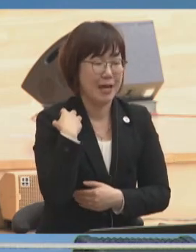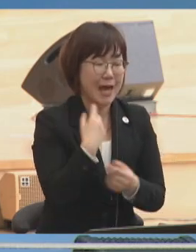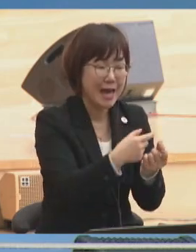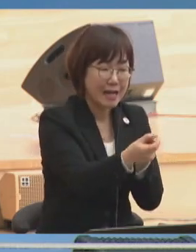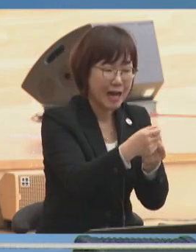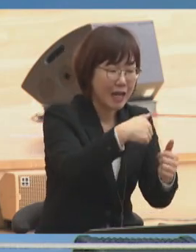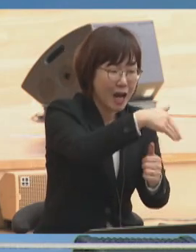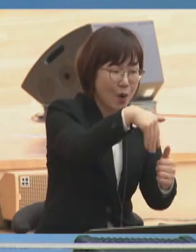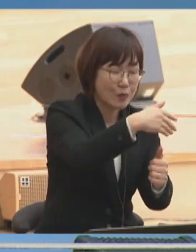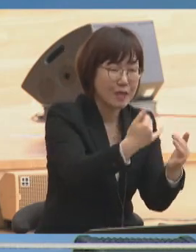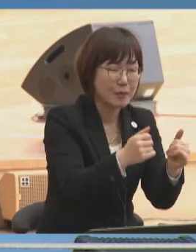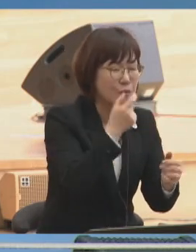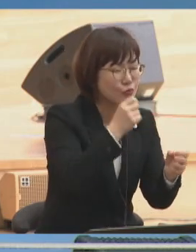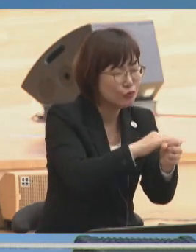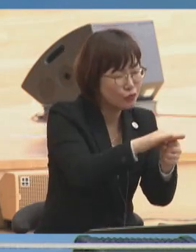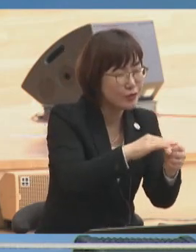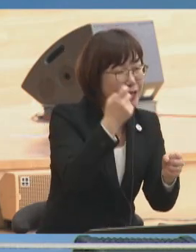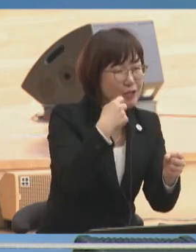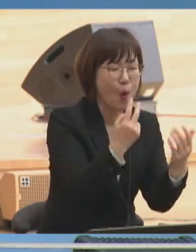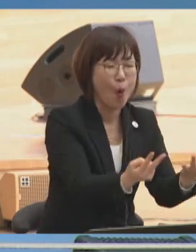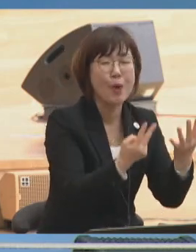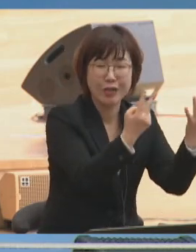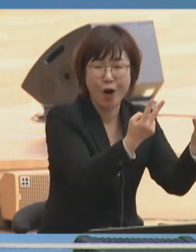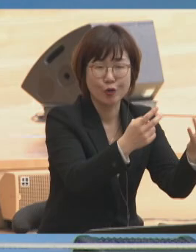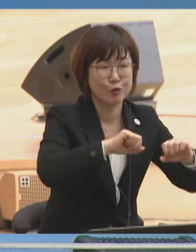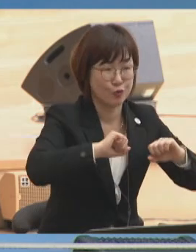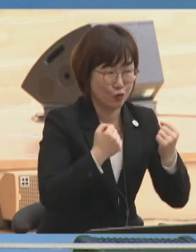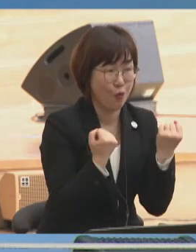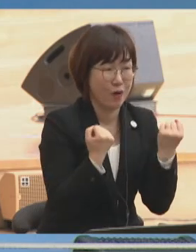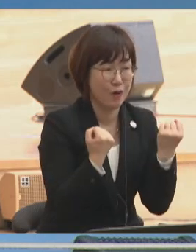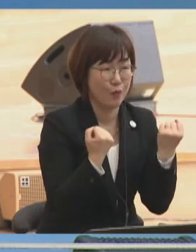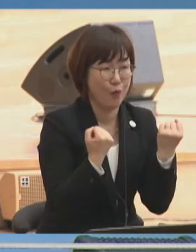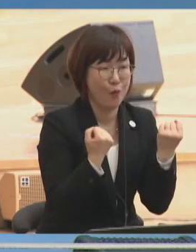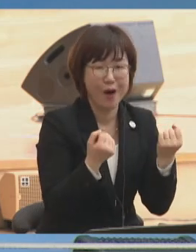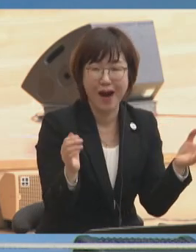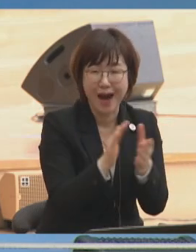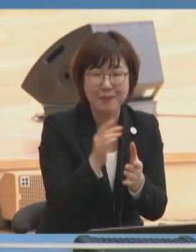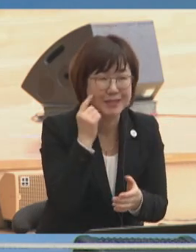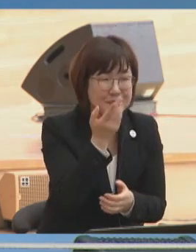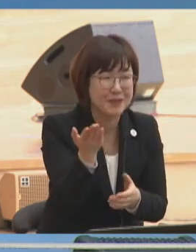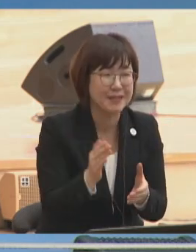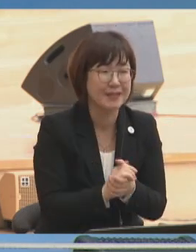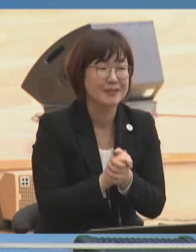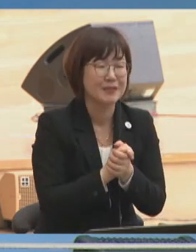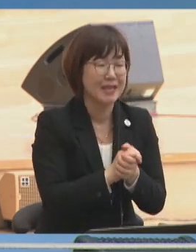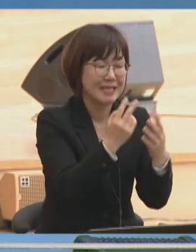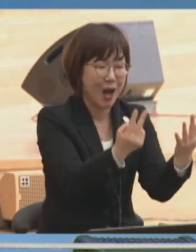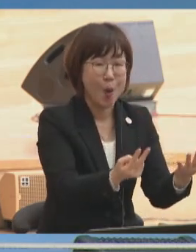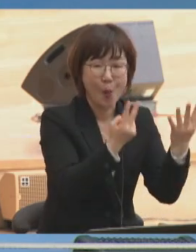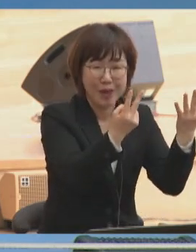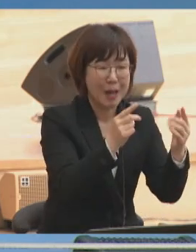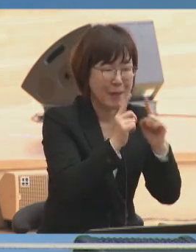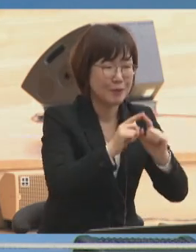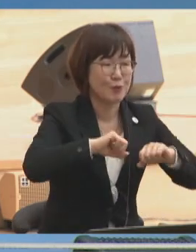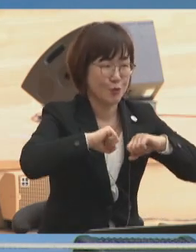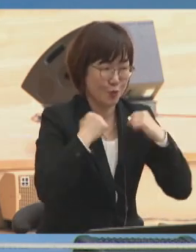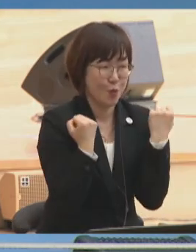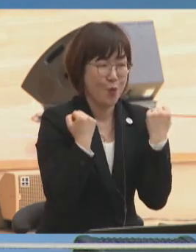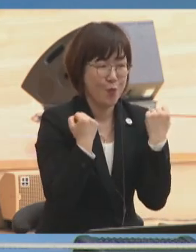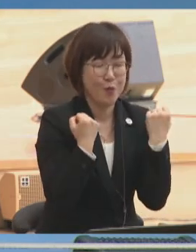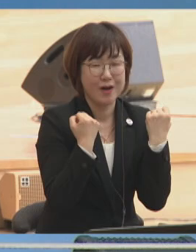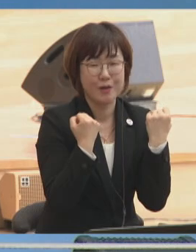여겨서 오병이어의 말씀에도 우리는 순종할 겁니다. 아멘 좀 하이소. 오병이어의 말씀에도 순종할